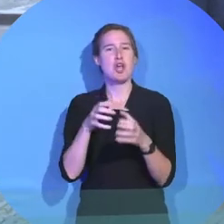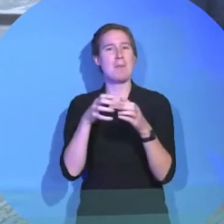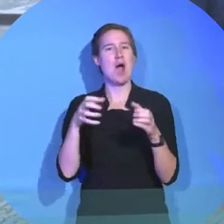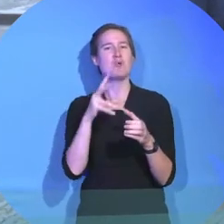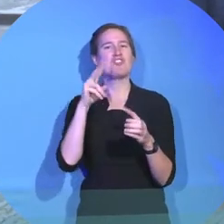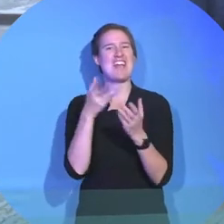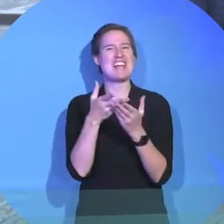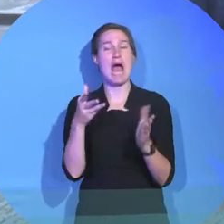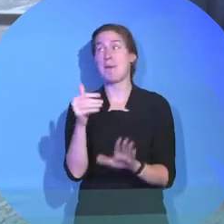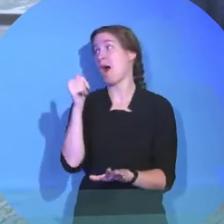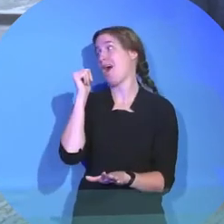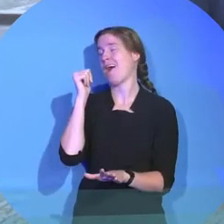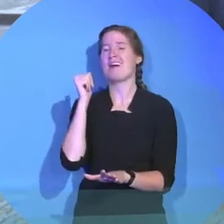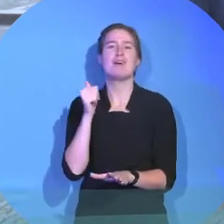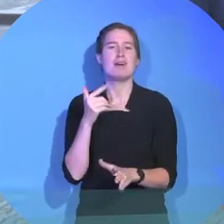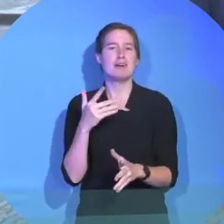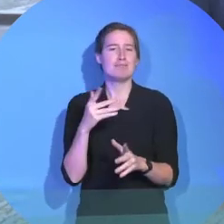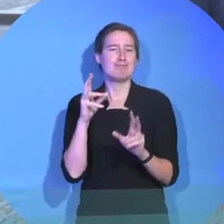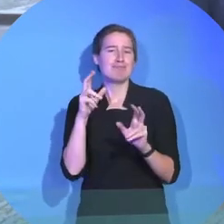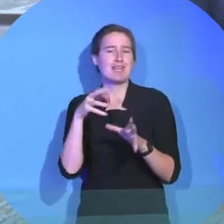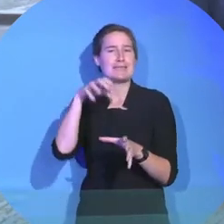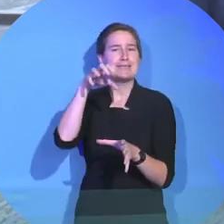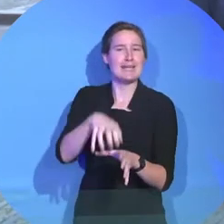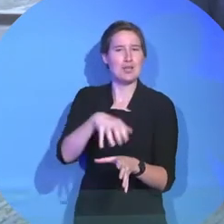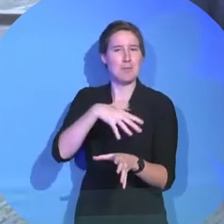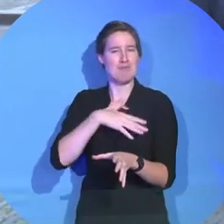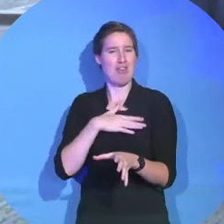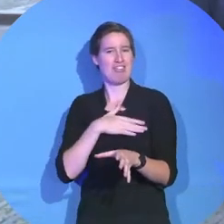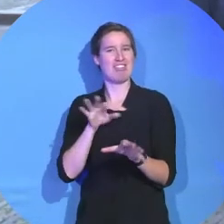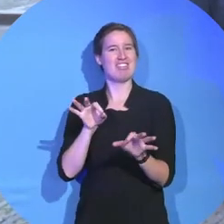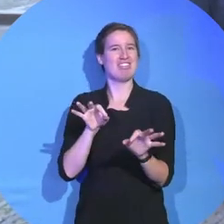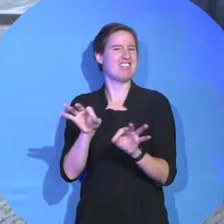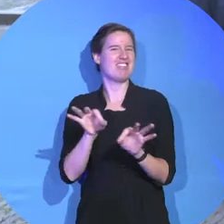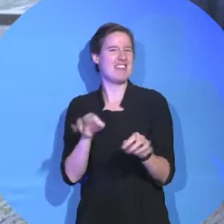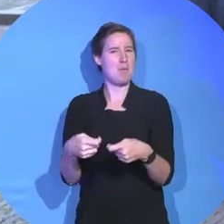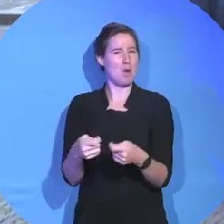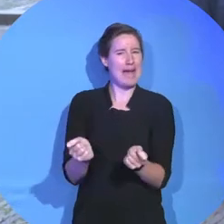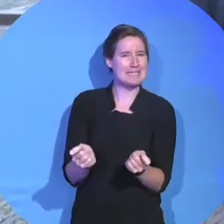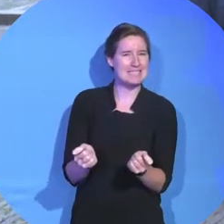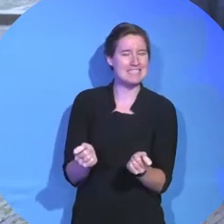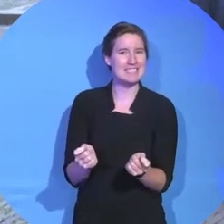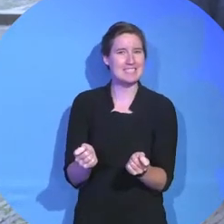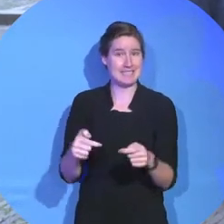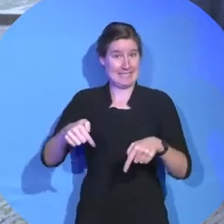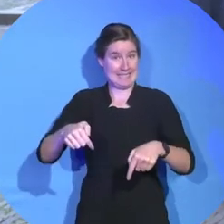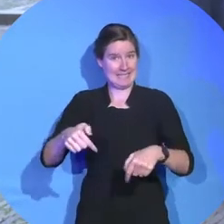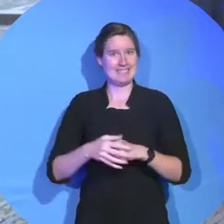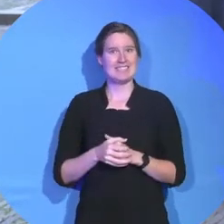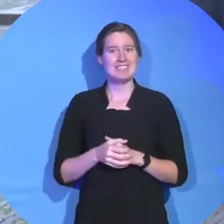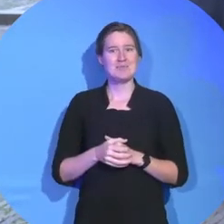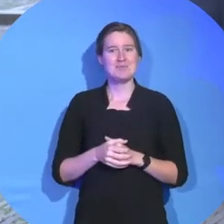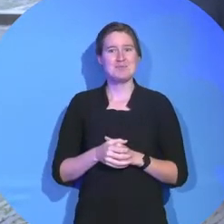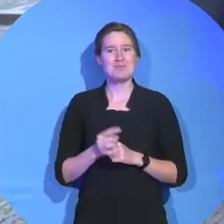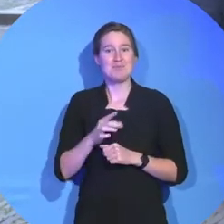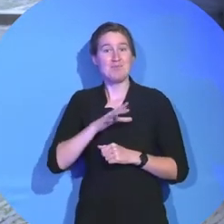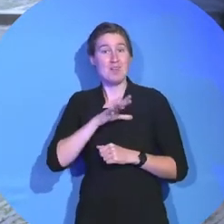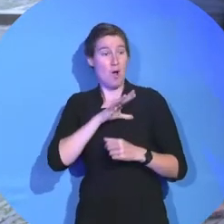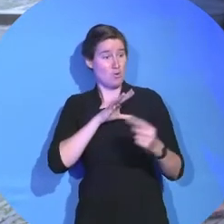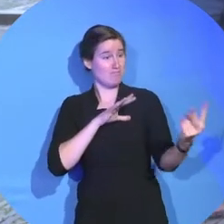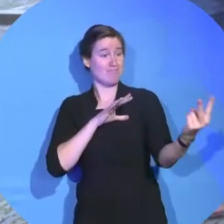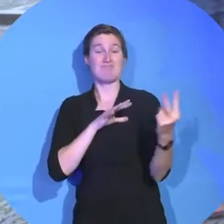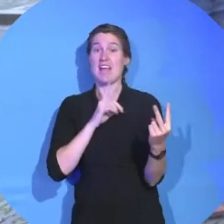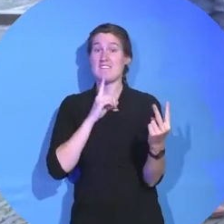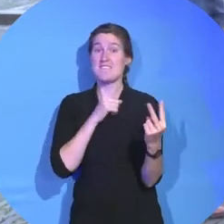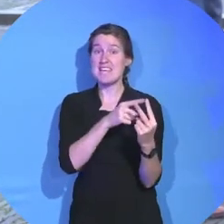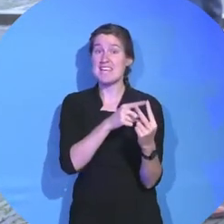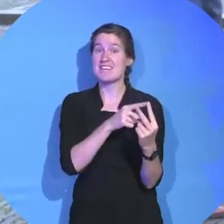het hart van de democratie is dit natuurlijk, het parlement. En ik ontmoet daar Kees van der Staaij van de SGP en Don Seder, want die zijn